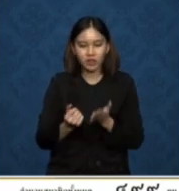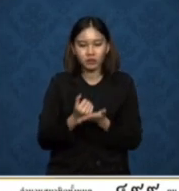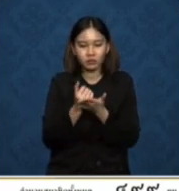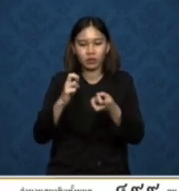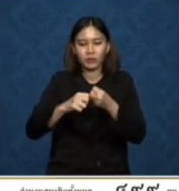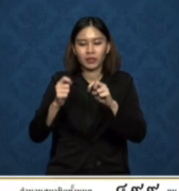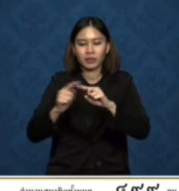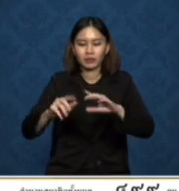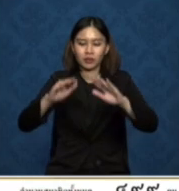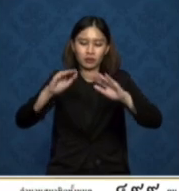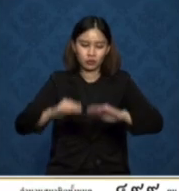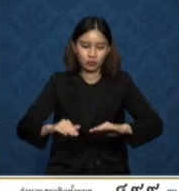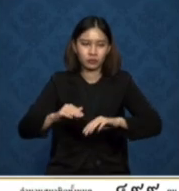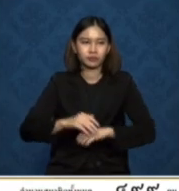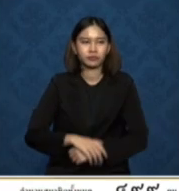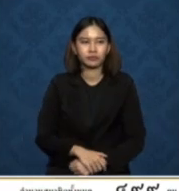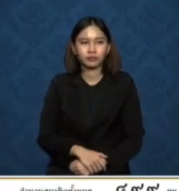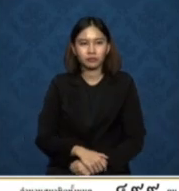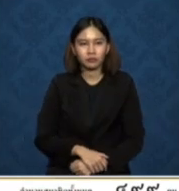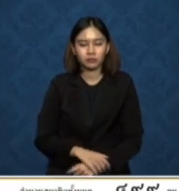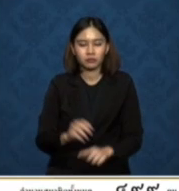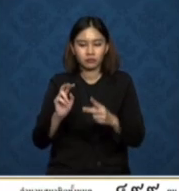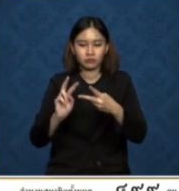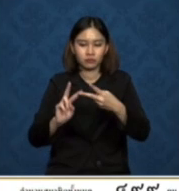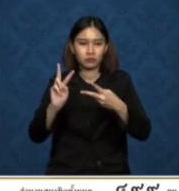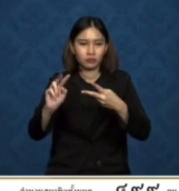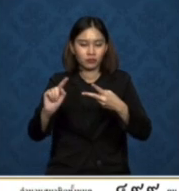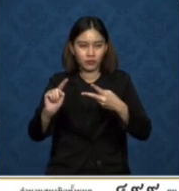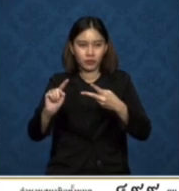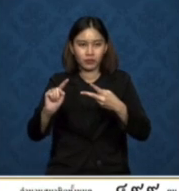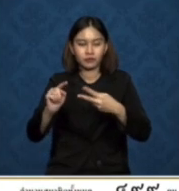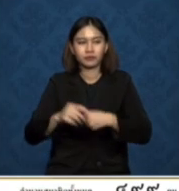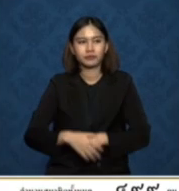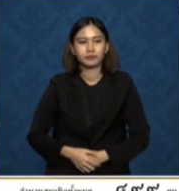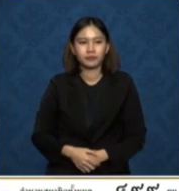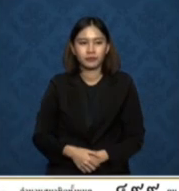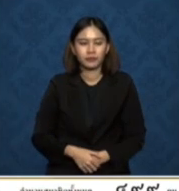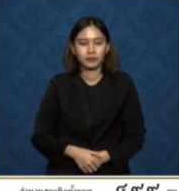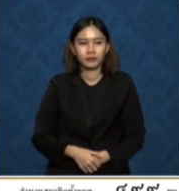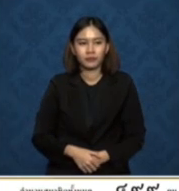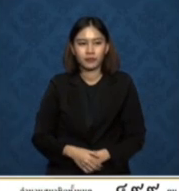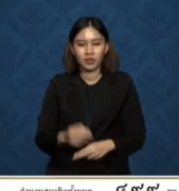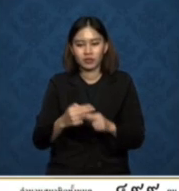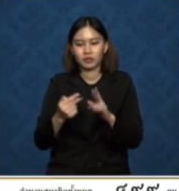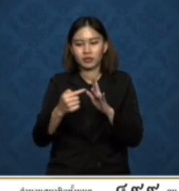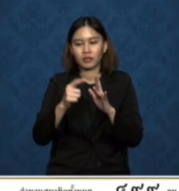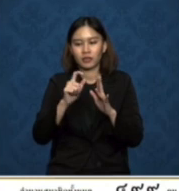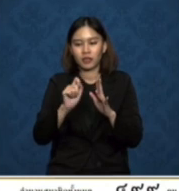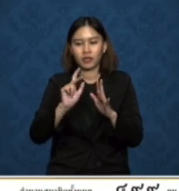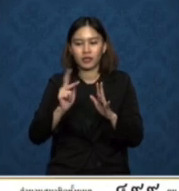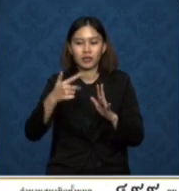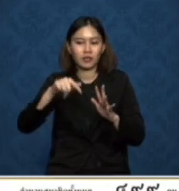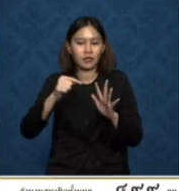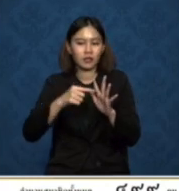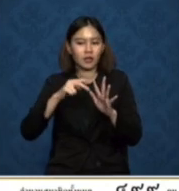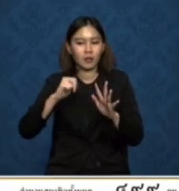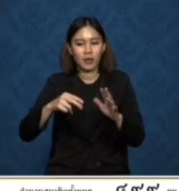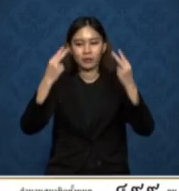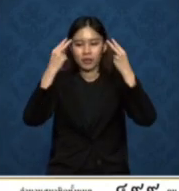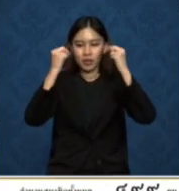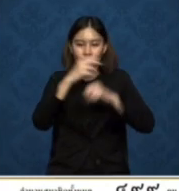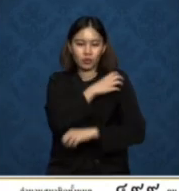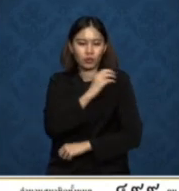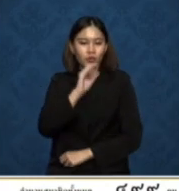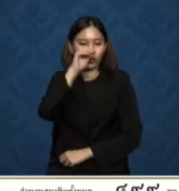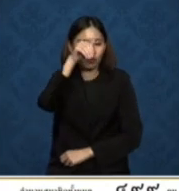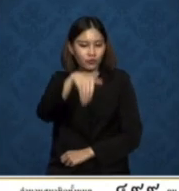เดดรอนให้กบพี่น้ประชาชนด้วยครับเรื่องที่ 2 ได้รัแ้งจากใน เอกภาพสุขสงวร ในยกเทศบนตี